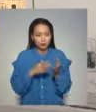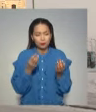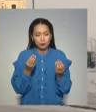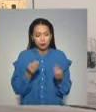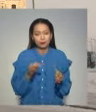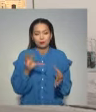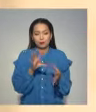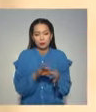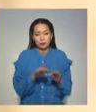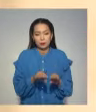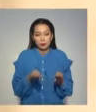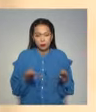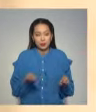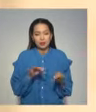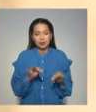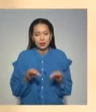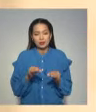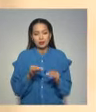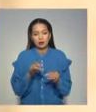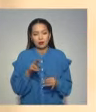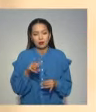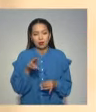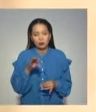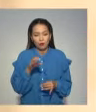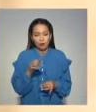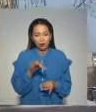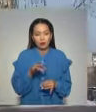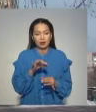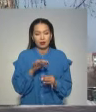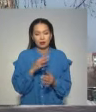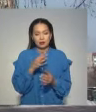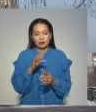закрепить за парковками и кладовыми статус отдельного имущества.